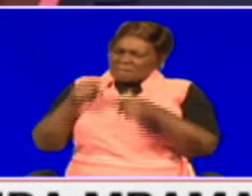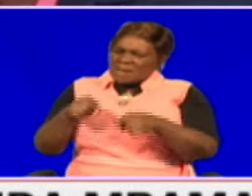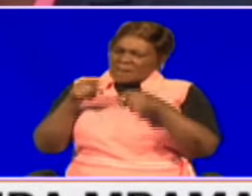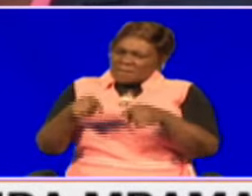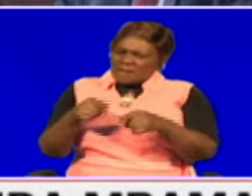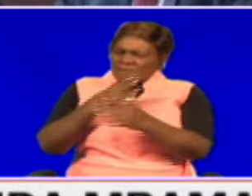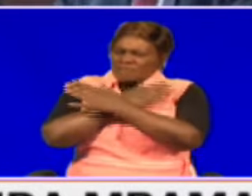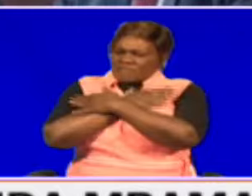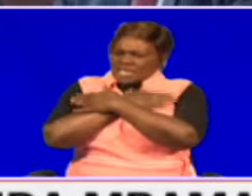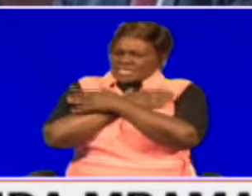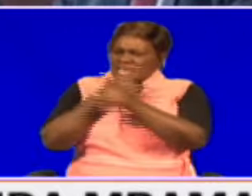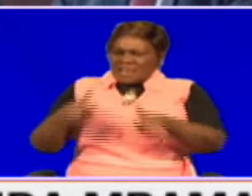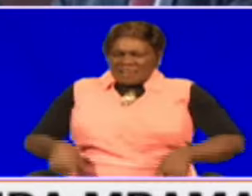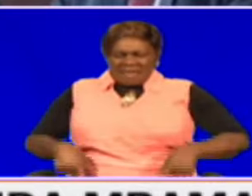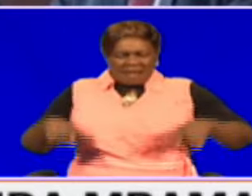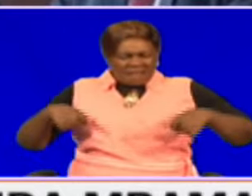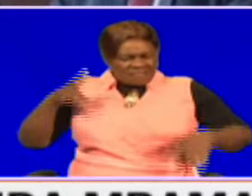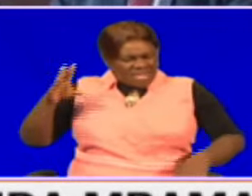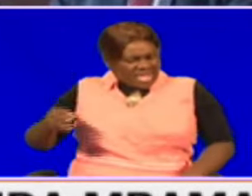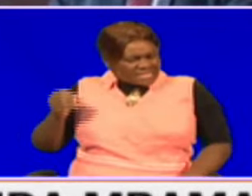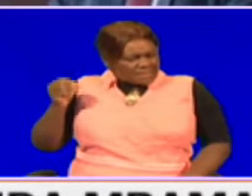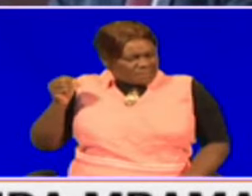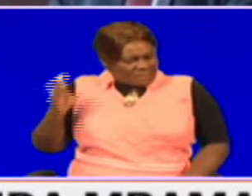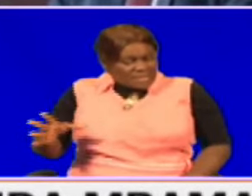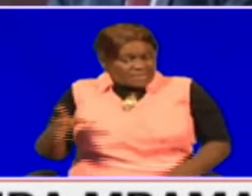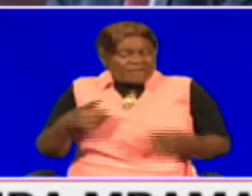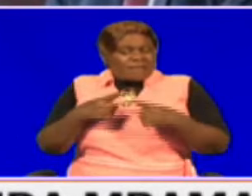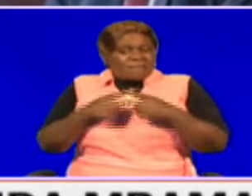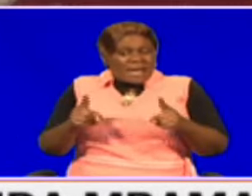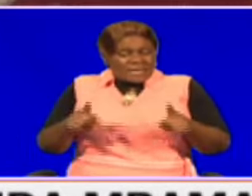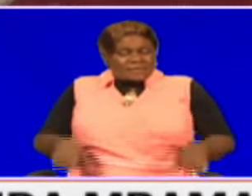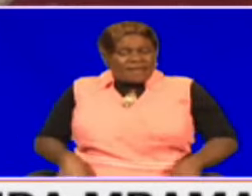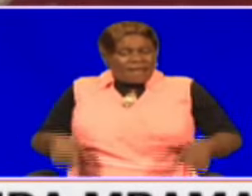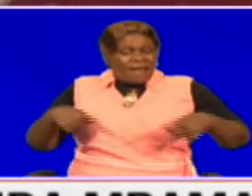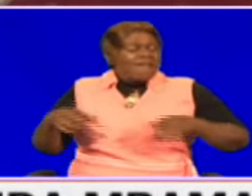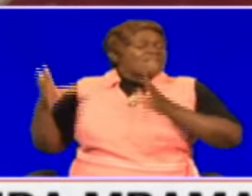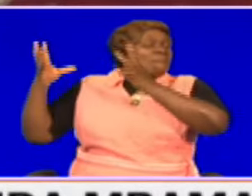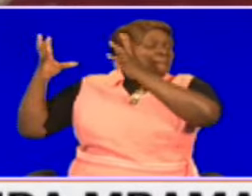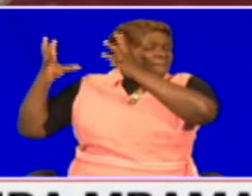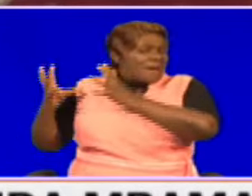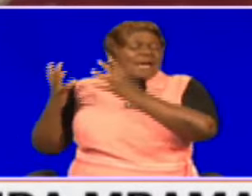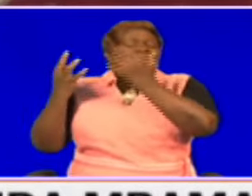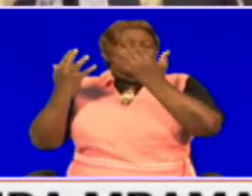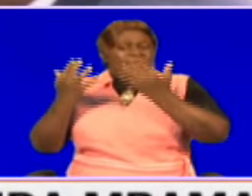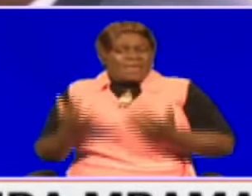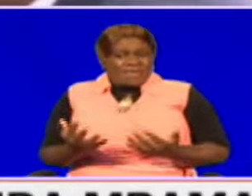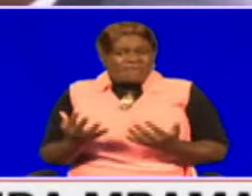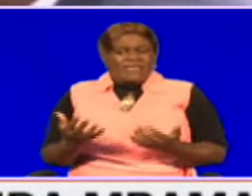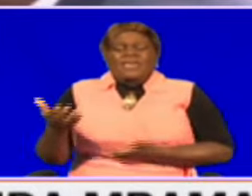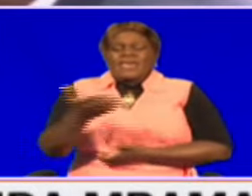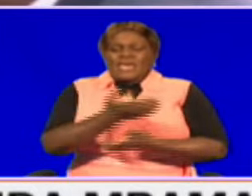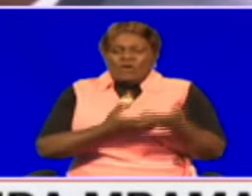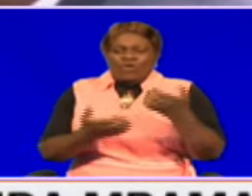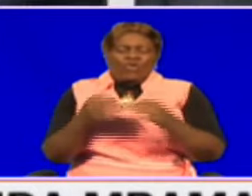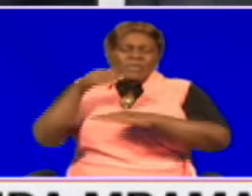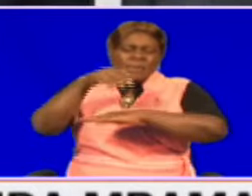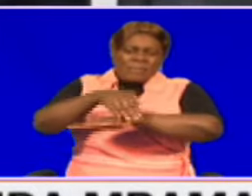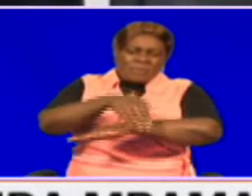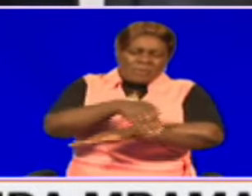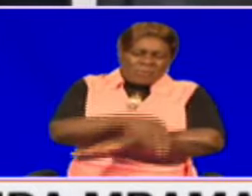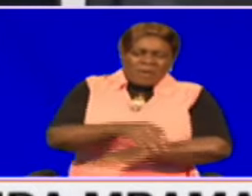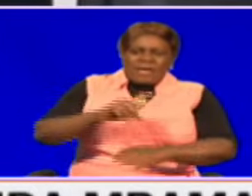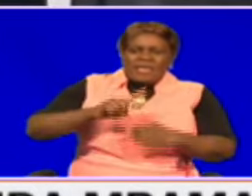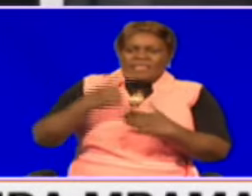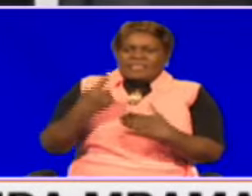washirika wake kwa kuishi maisha ya juu kupindukia ilhali gharama ya maisha imekuwa ikipanda na hali ya uchumi kudorora.